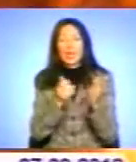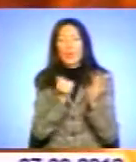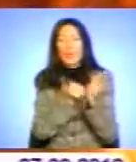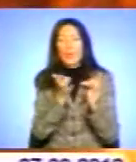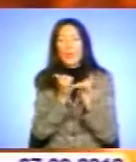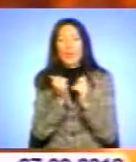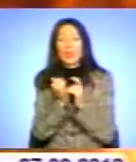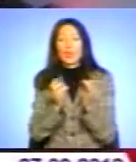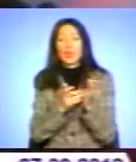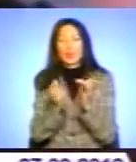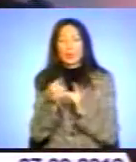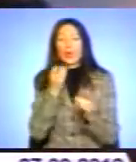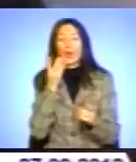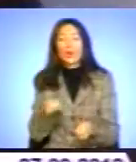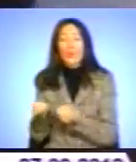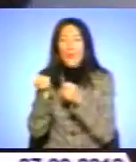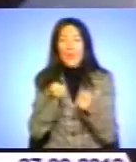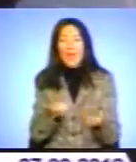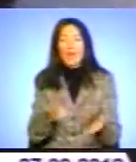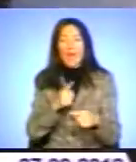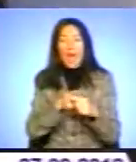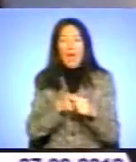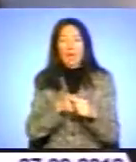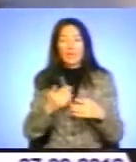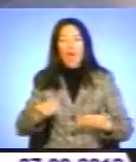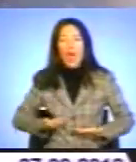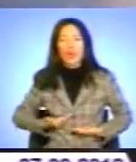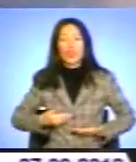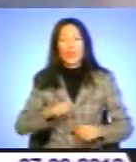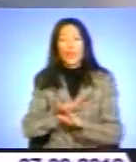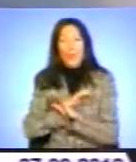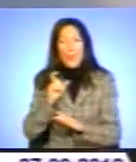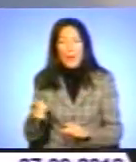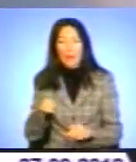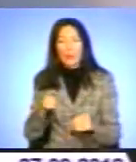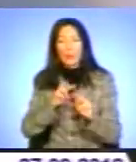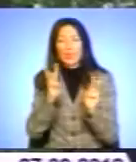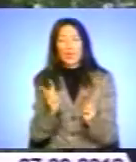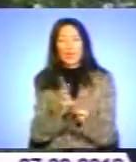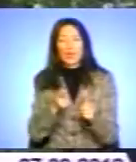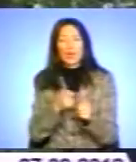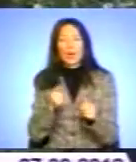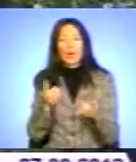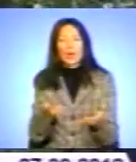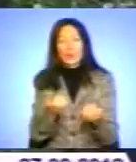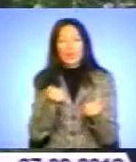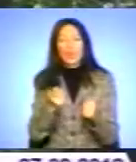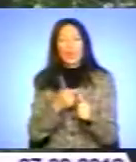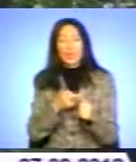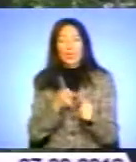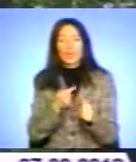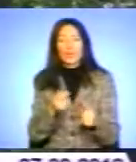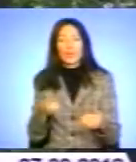Христа, ожив мрець. Тому і свято дістало назву «Воздвиження чесного і животворящого Христа». У сьогоднішній день від